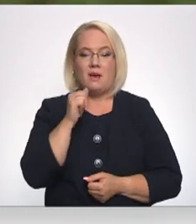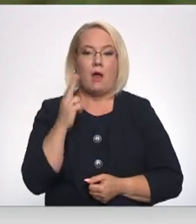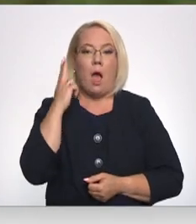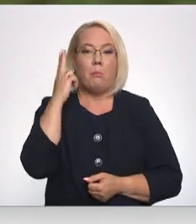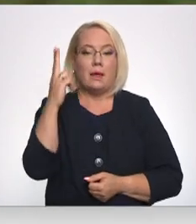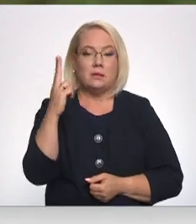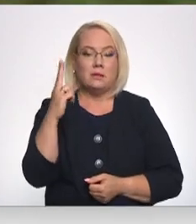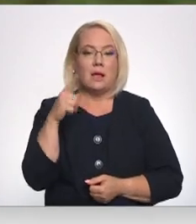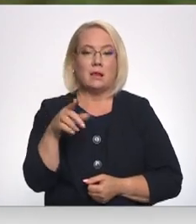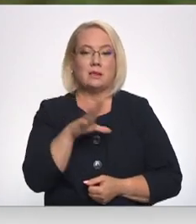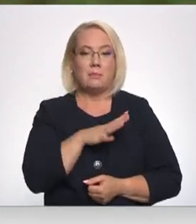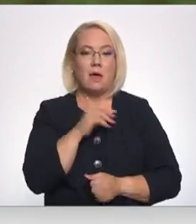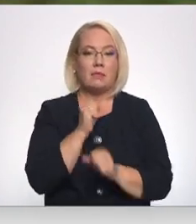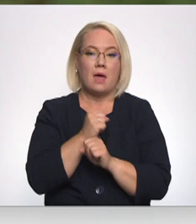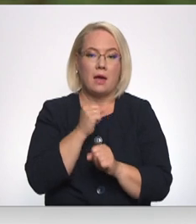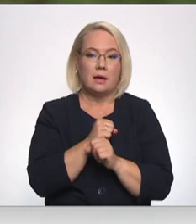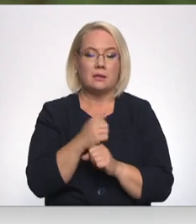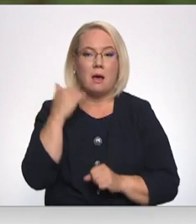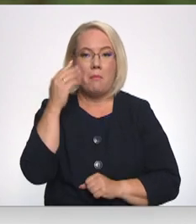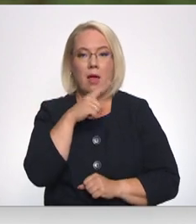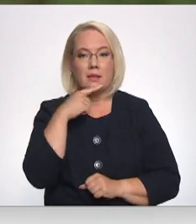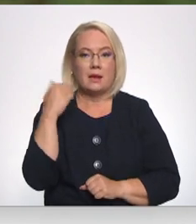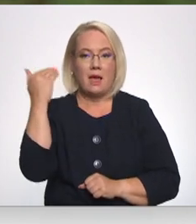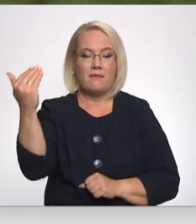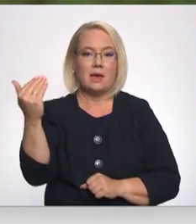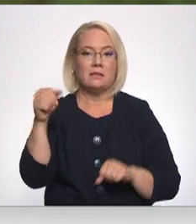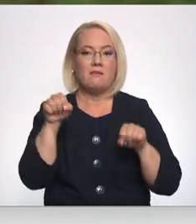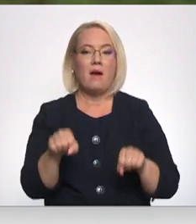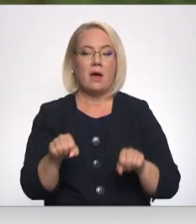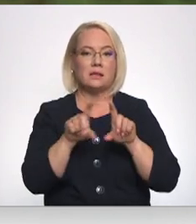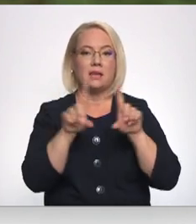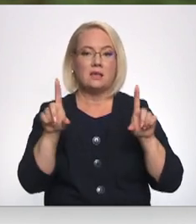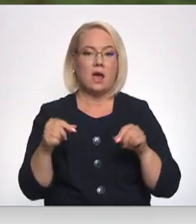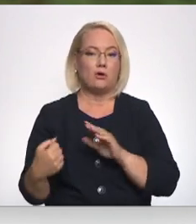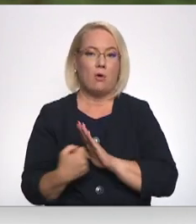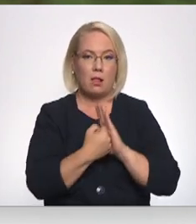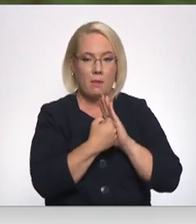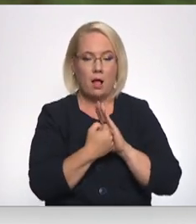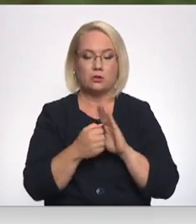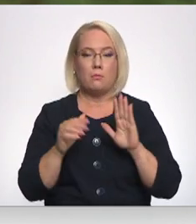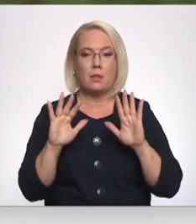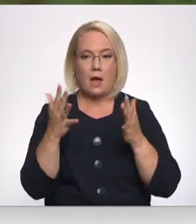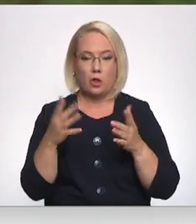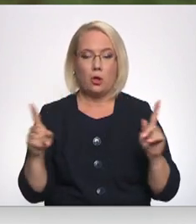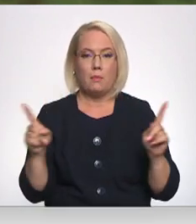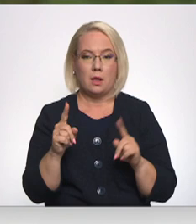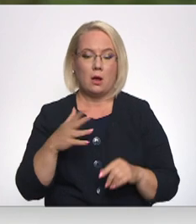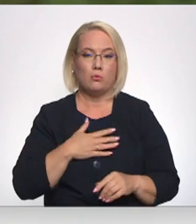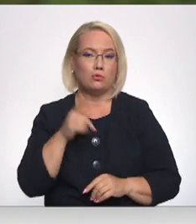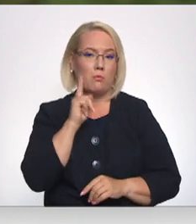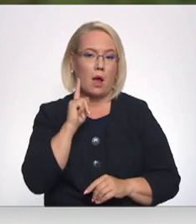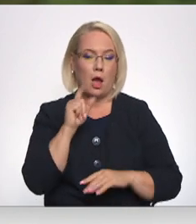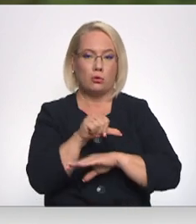bija darīts ar Baltkrievijas varas iestāžu atbalstu, bet gadījumi, kad mūsu pagaidu žogs